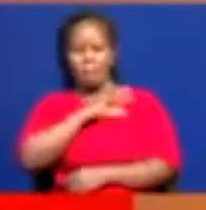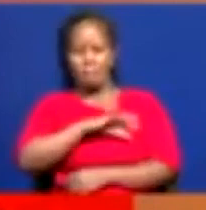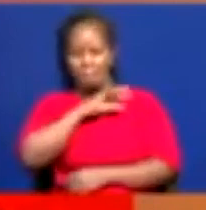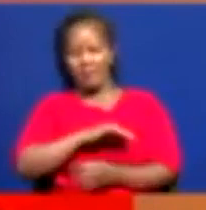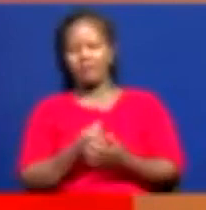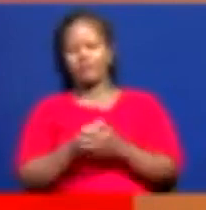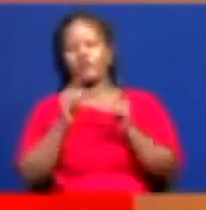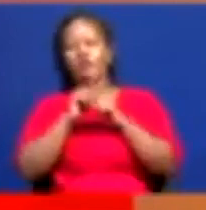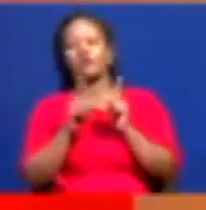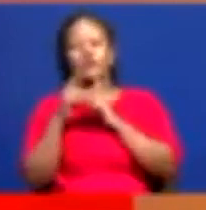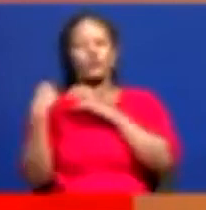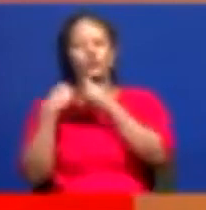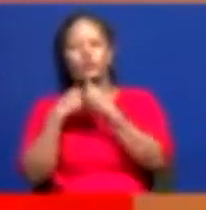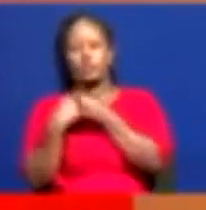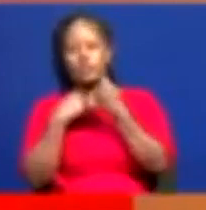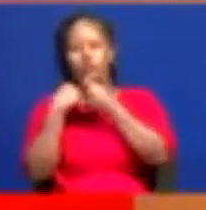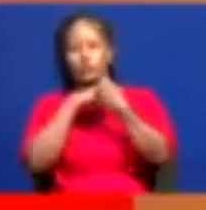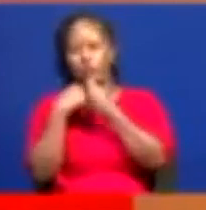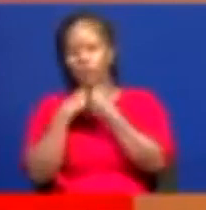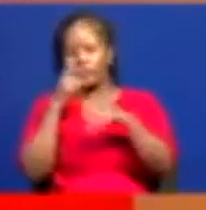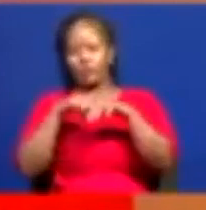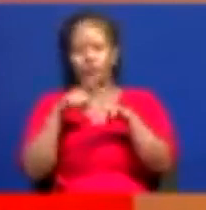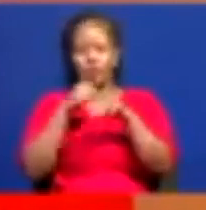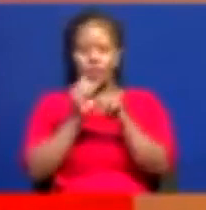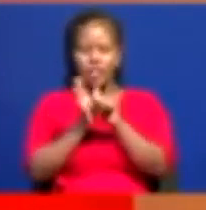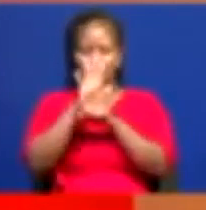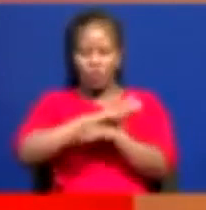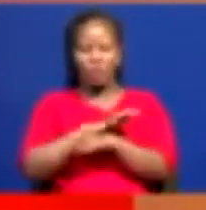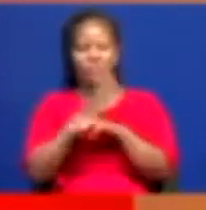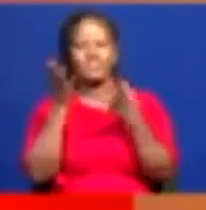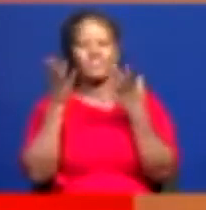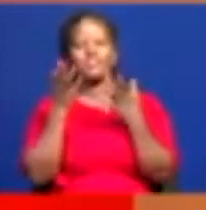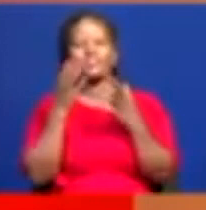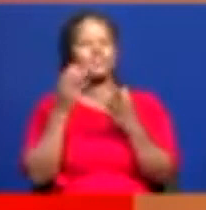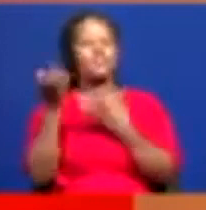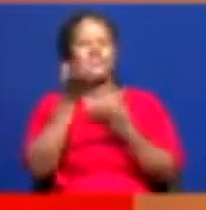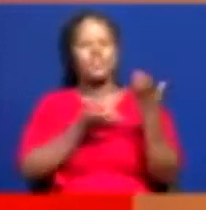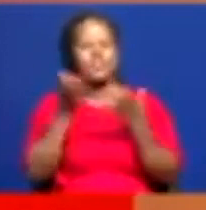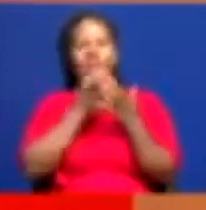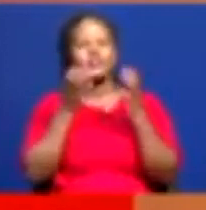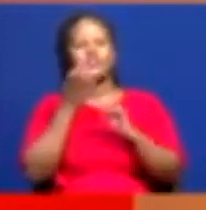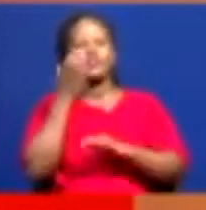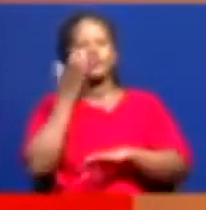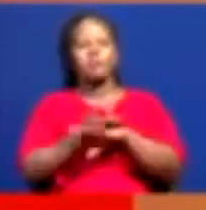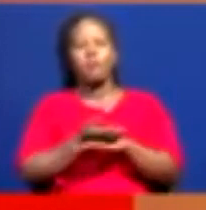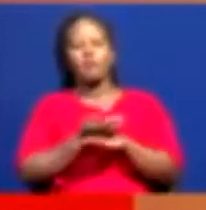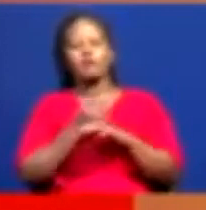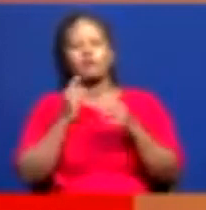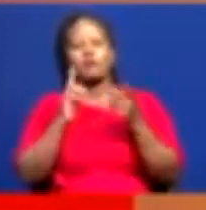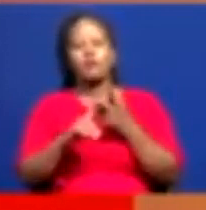na changamoto, kwa maana uchumi tangu COVID, uchumi umeharibika kabisa. Wakawa walipi maeneo ya